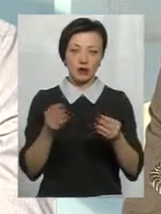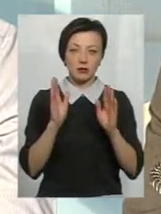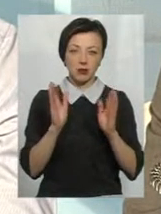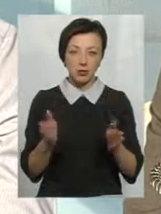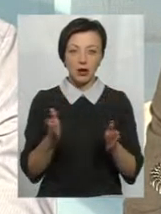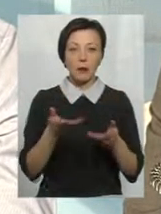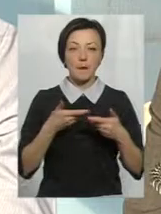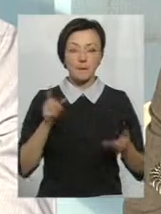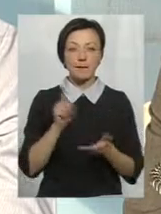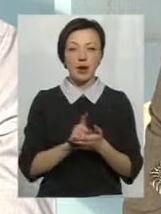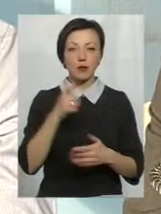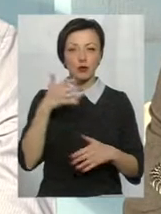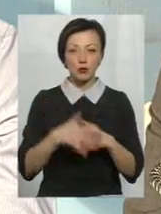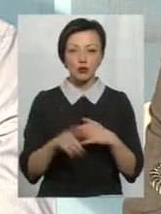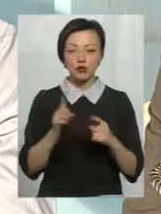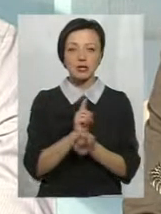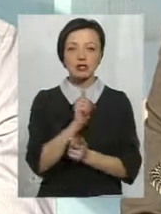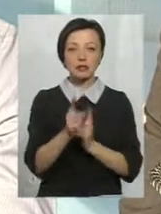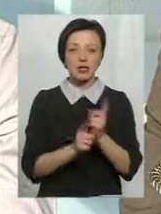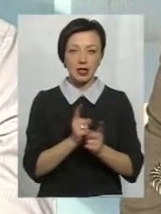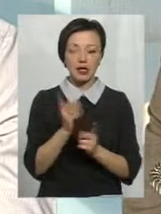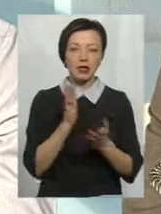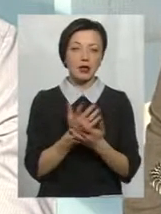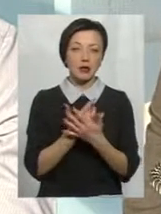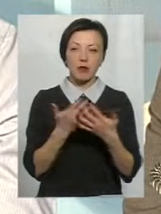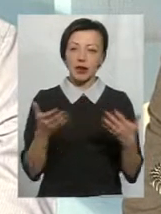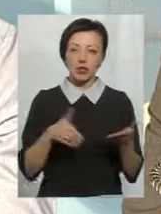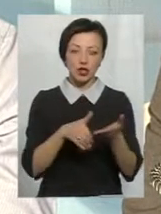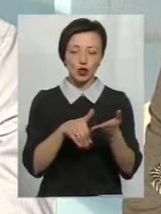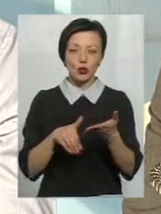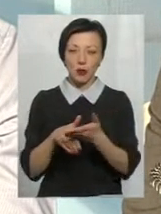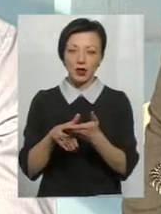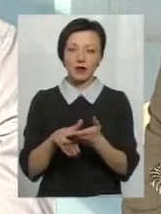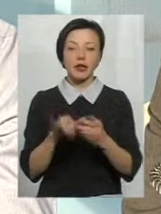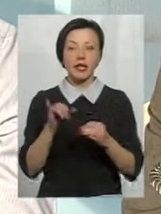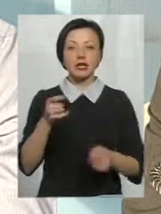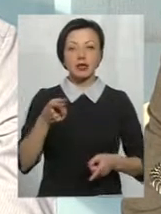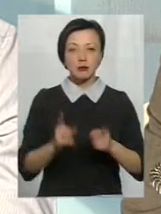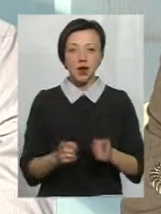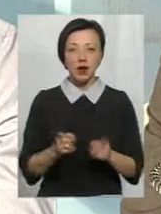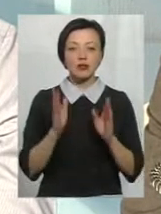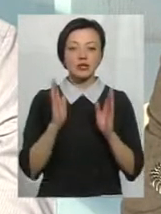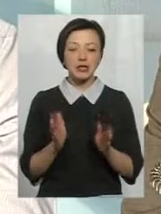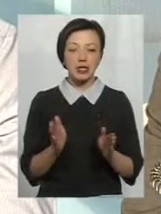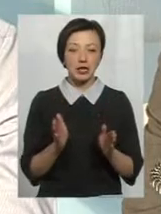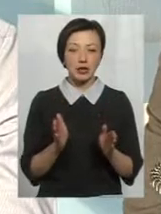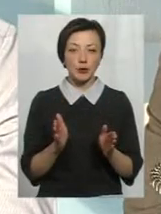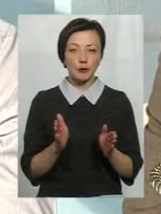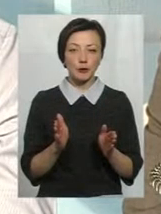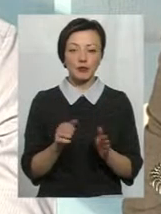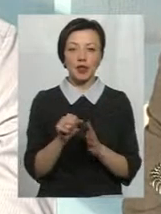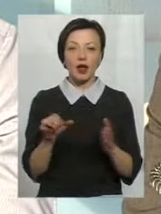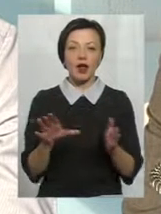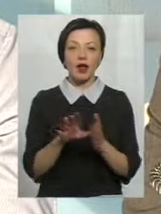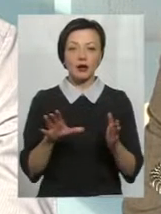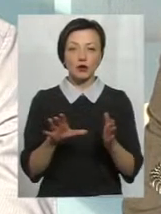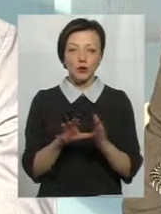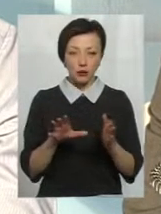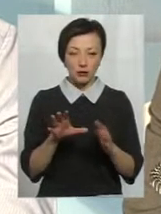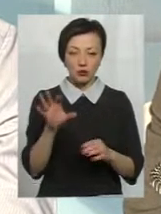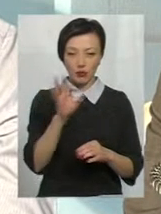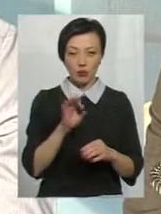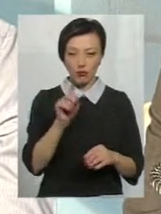маємо розуміти, що для того, щоб щось змінити, є безліч інструментів. І насправді тільки електронні, ми зараз говоримо про